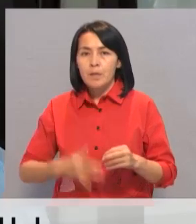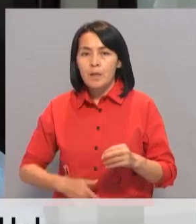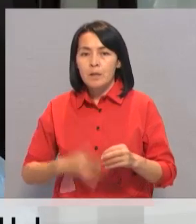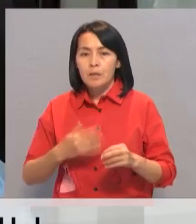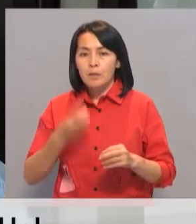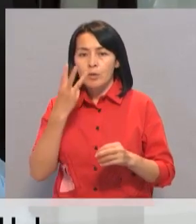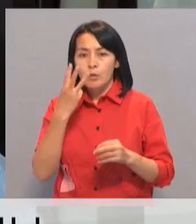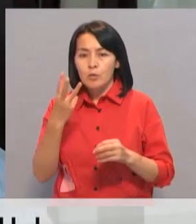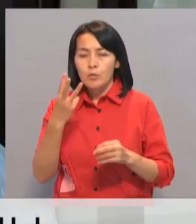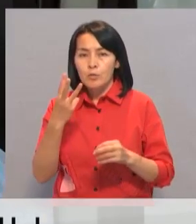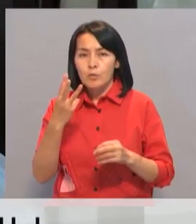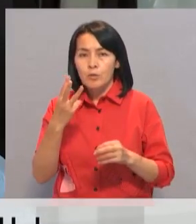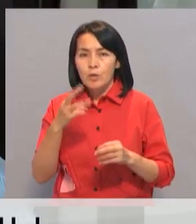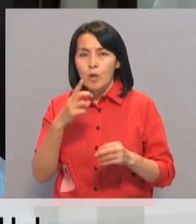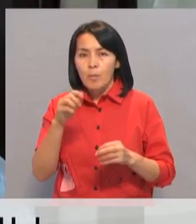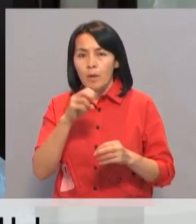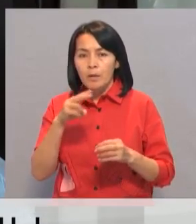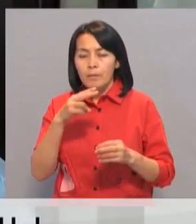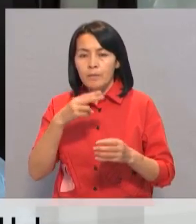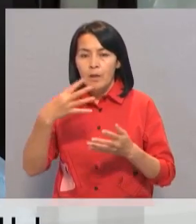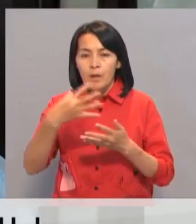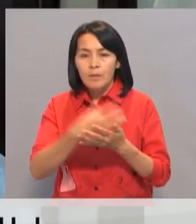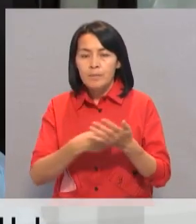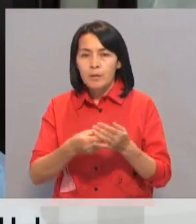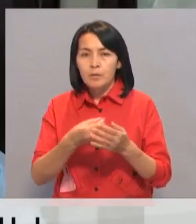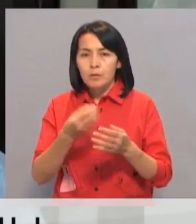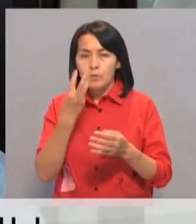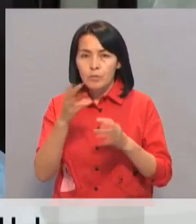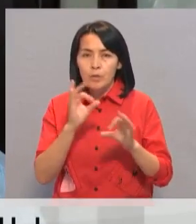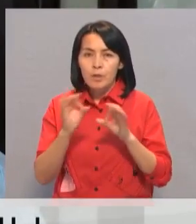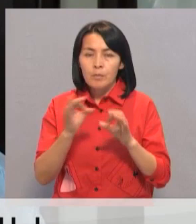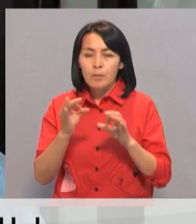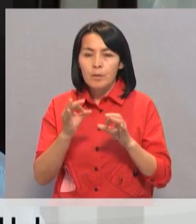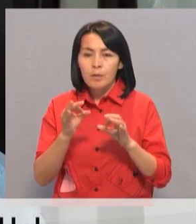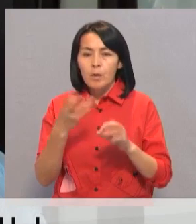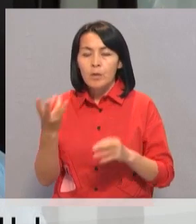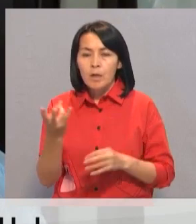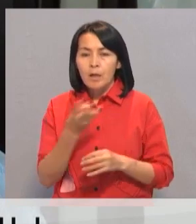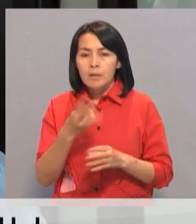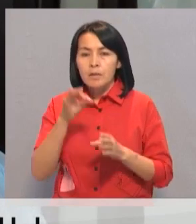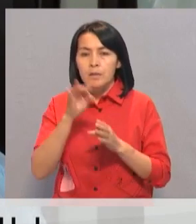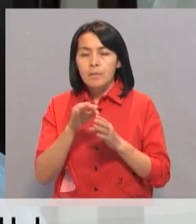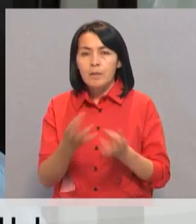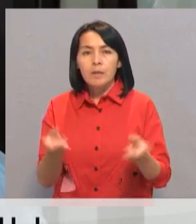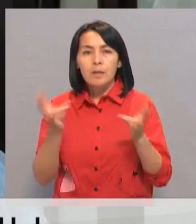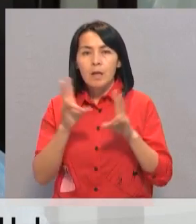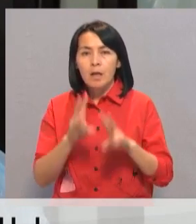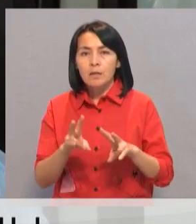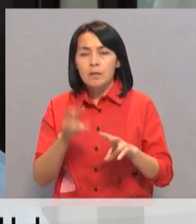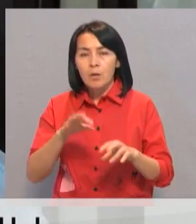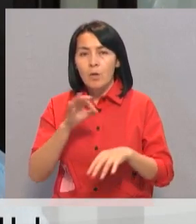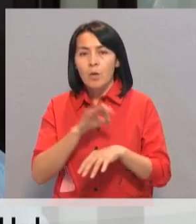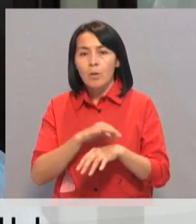3 полип алып тастағанбыз. 3 полип доброкачественный. Оны алуға қажет. Себебі қалдырсақ,